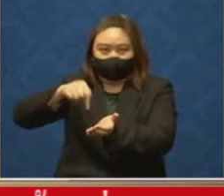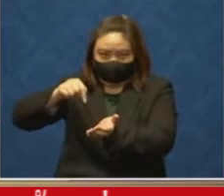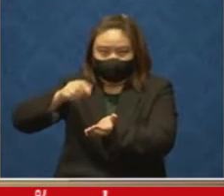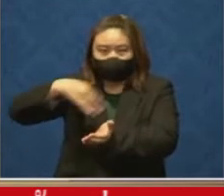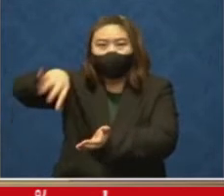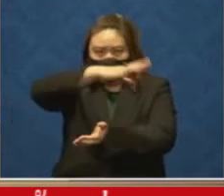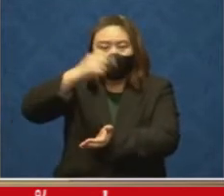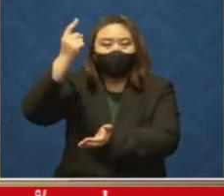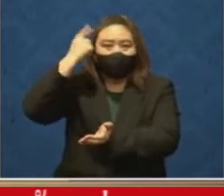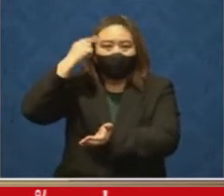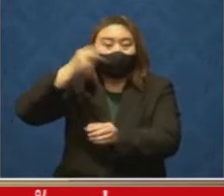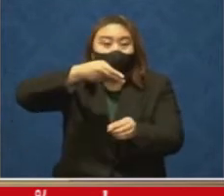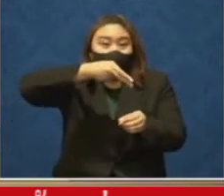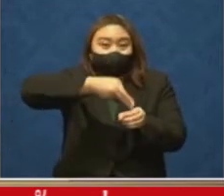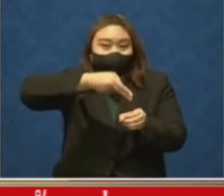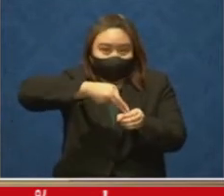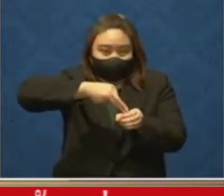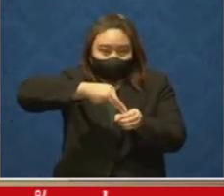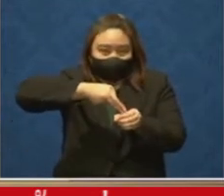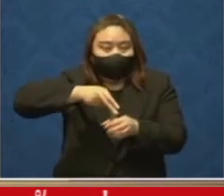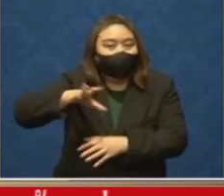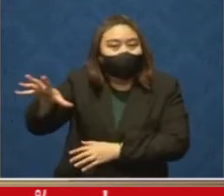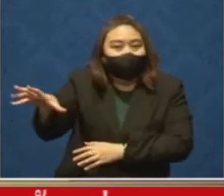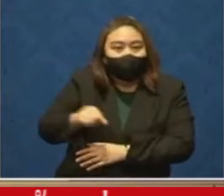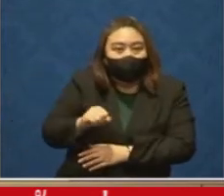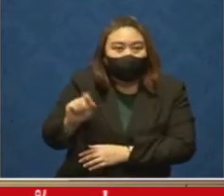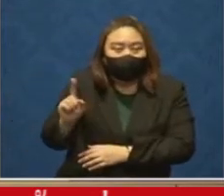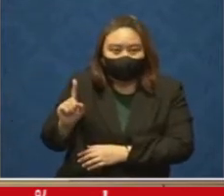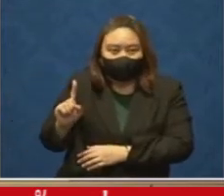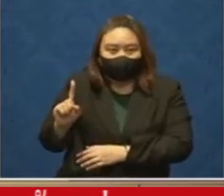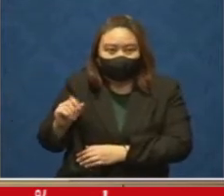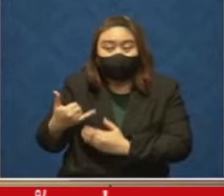เป็นที่รู้กเลยนะครั ว่าเอาน้ำมันมาจากประเทศ